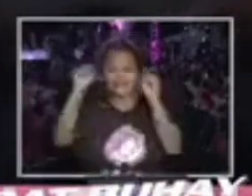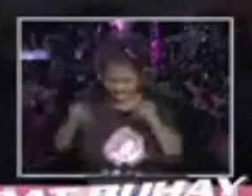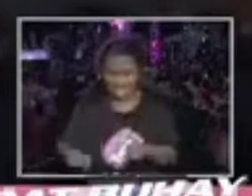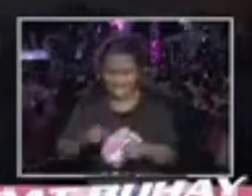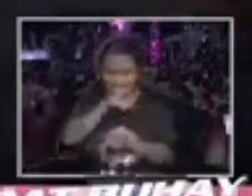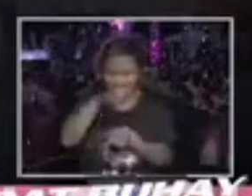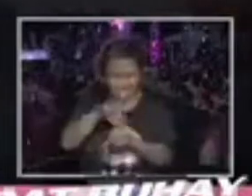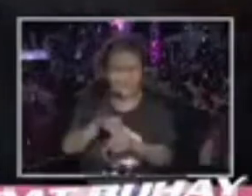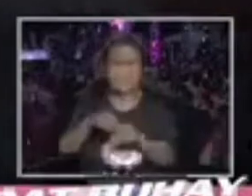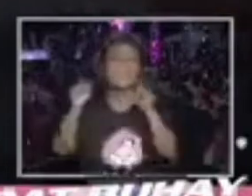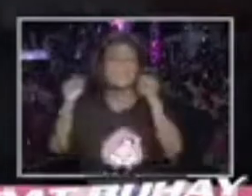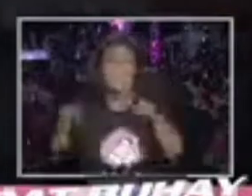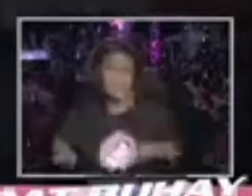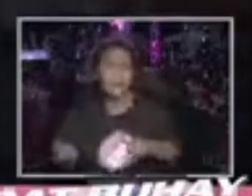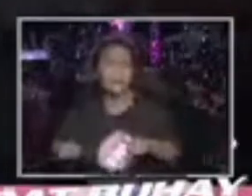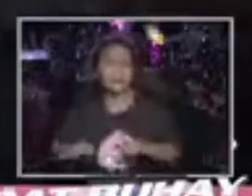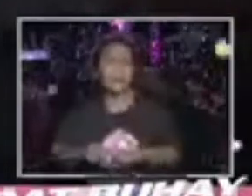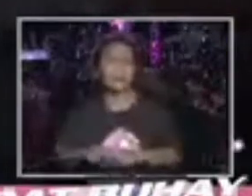isabay.